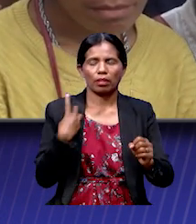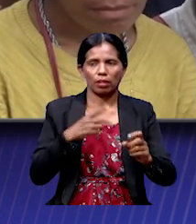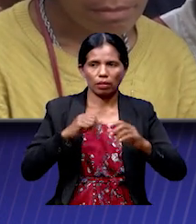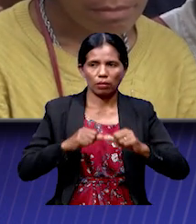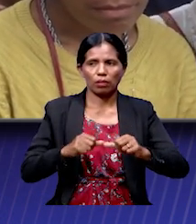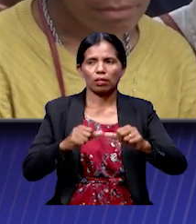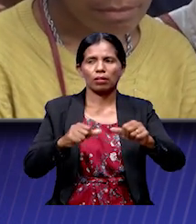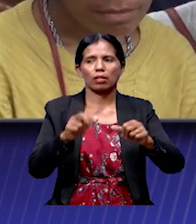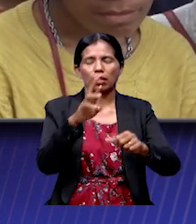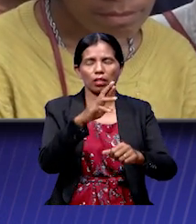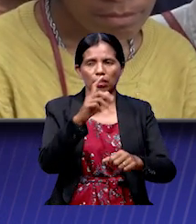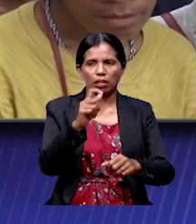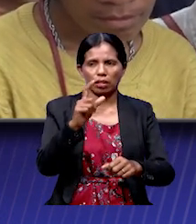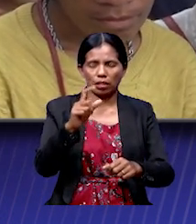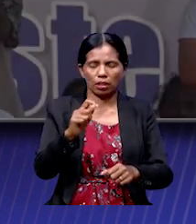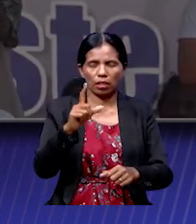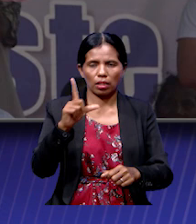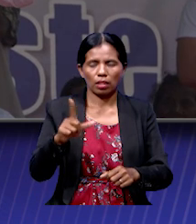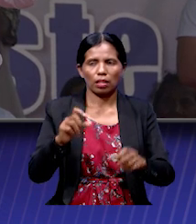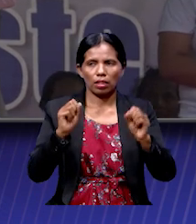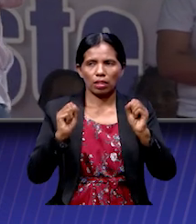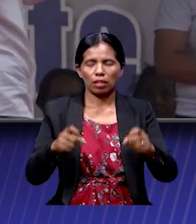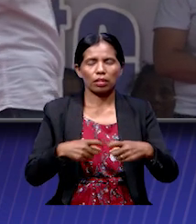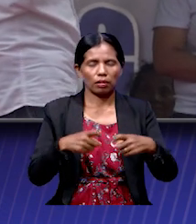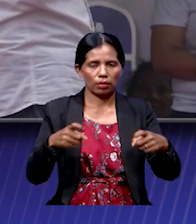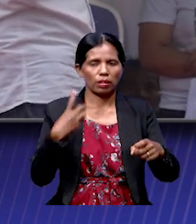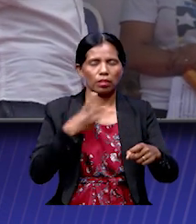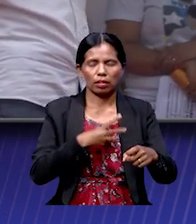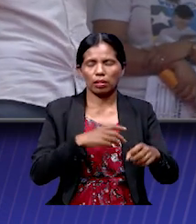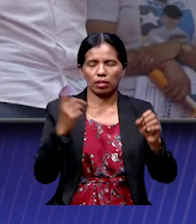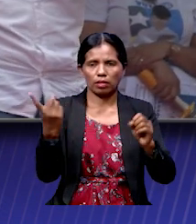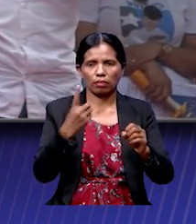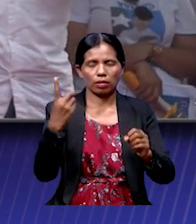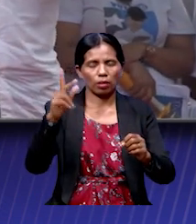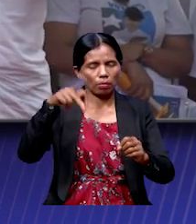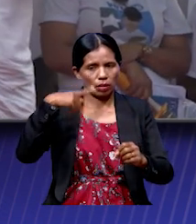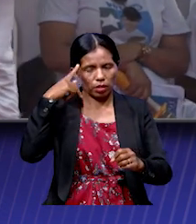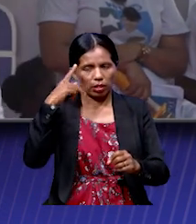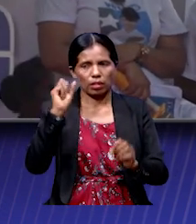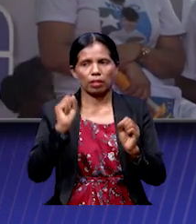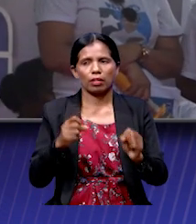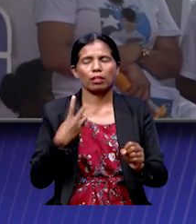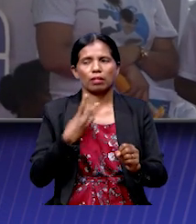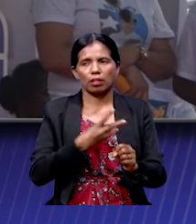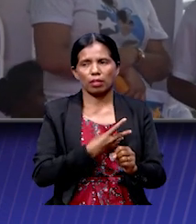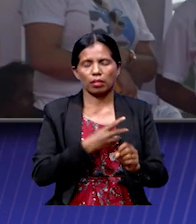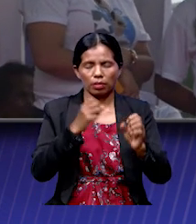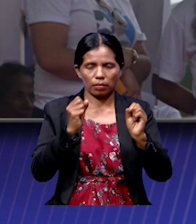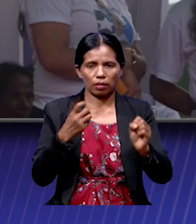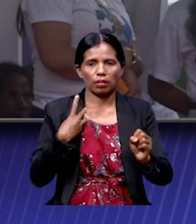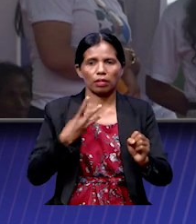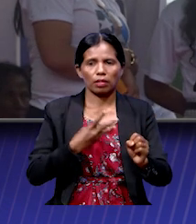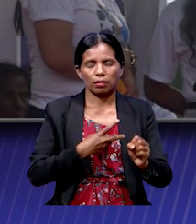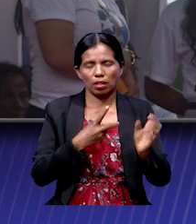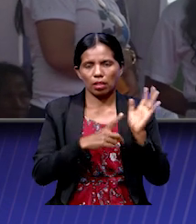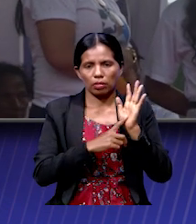kon susah ne beke zero inimigo, ita se reforsa na fate politik ida nombro, ita kan diplomasia ne beba kliga